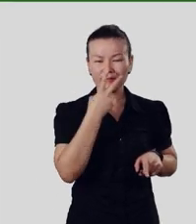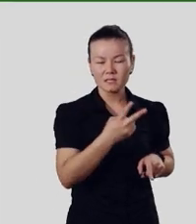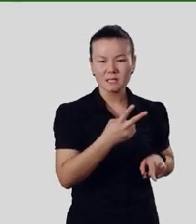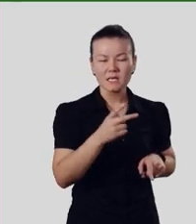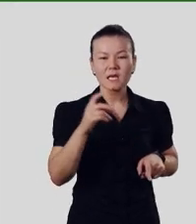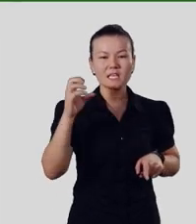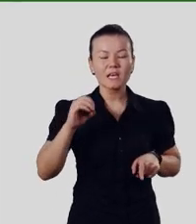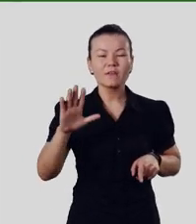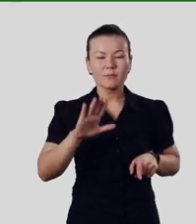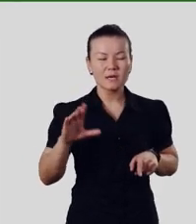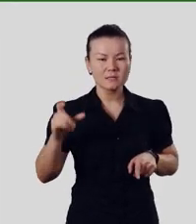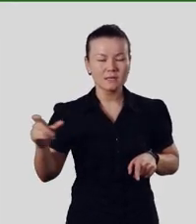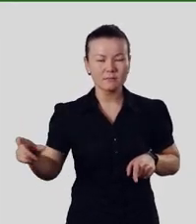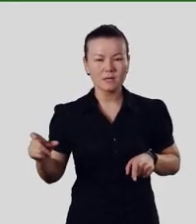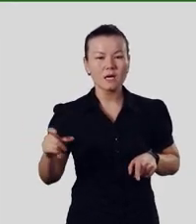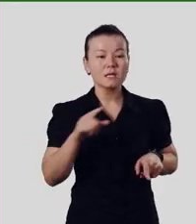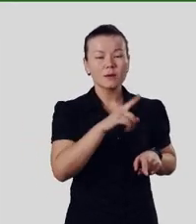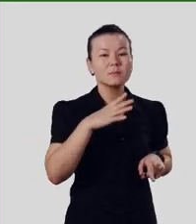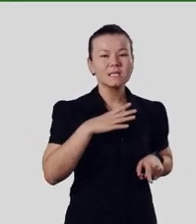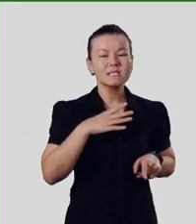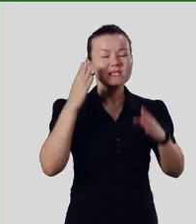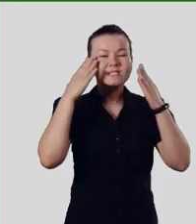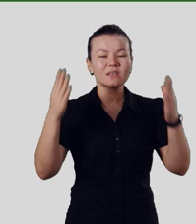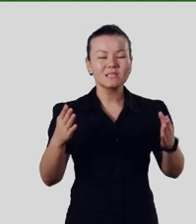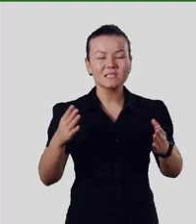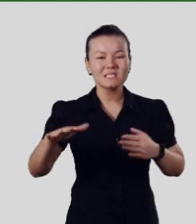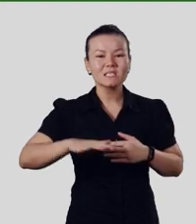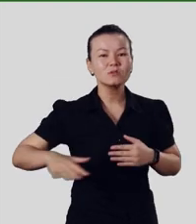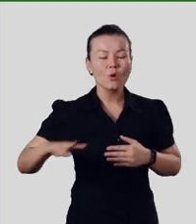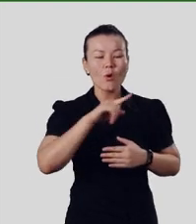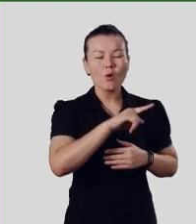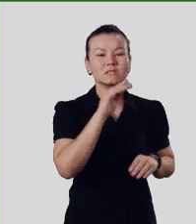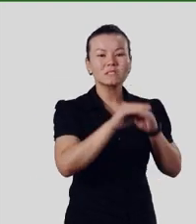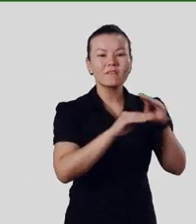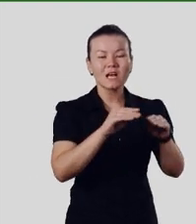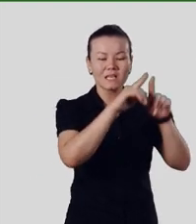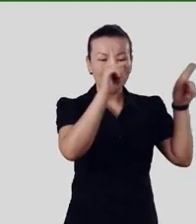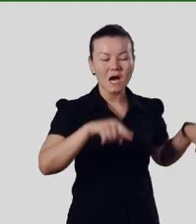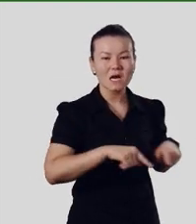Там, где до него были неизведанные территории, он составлял карту Африки.